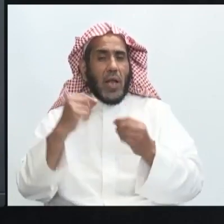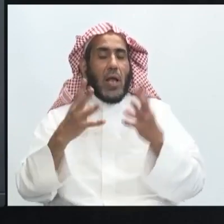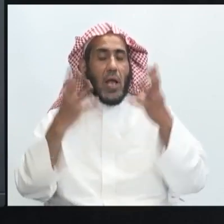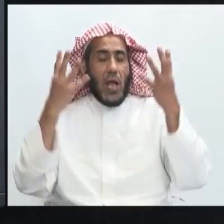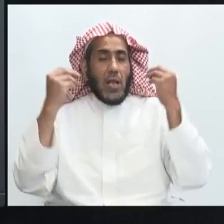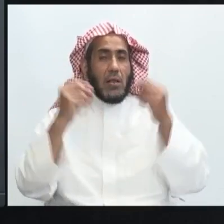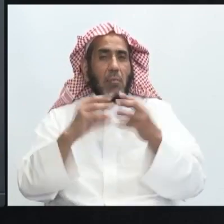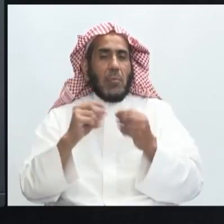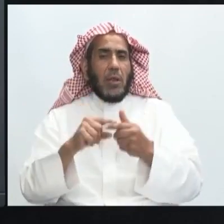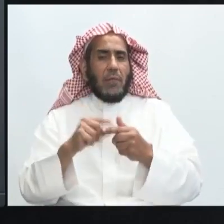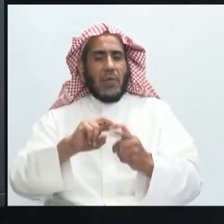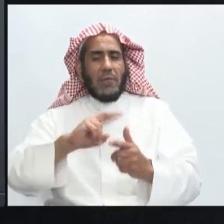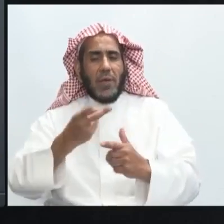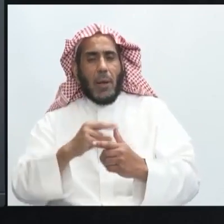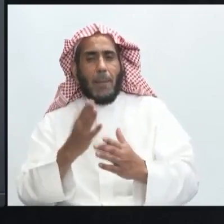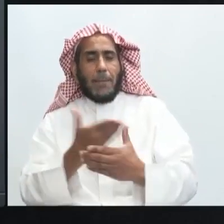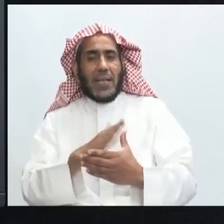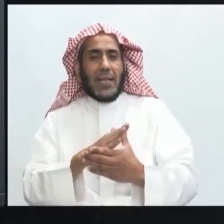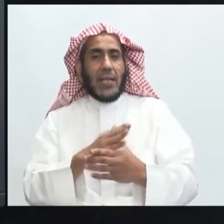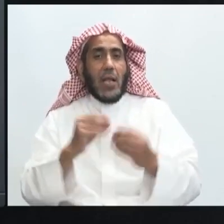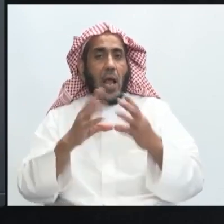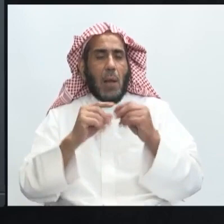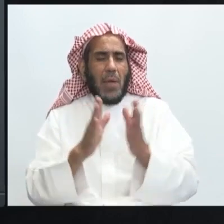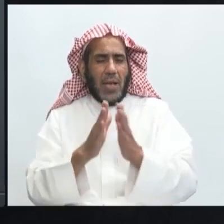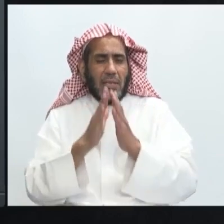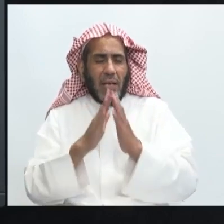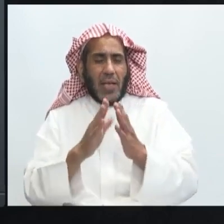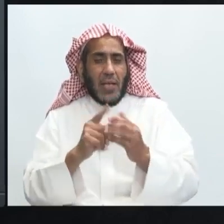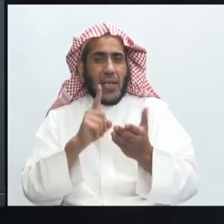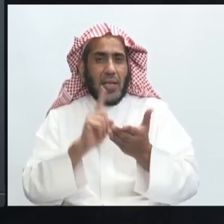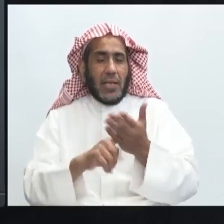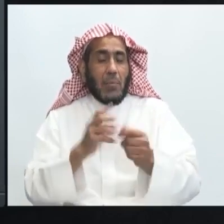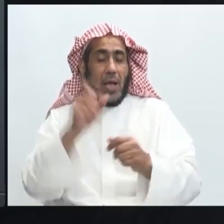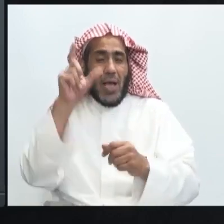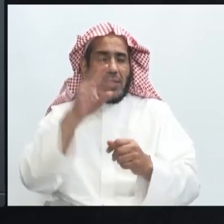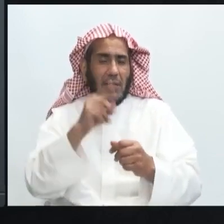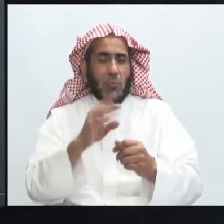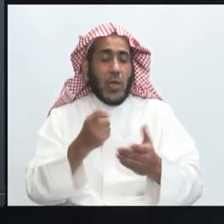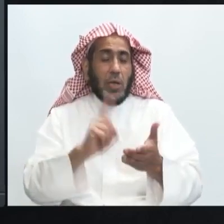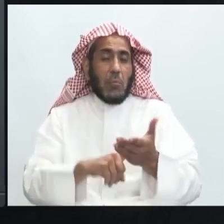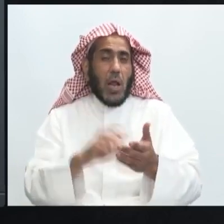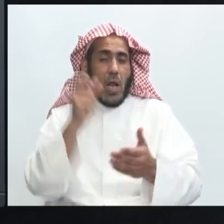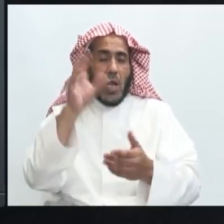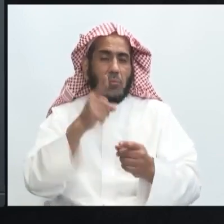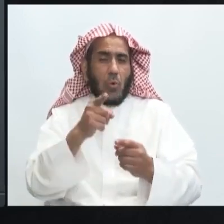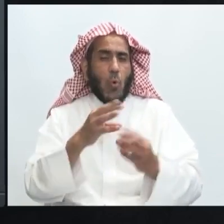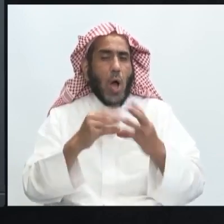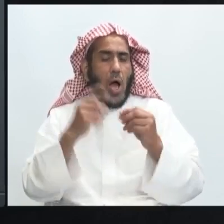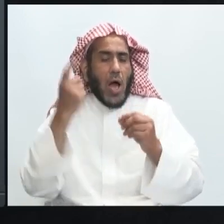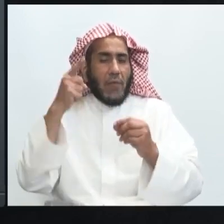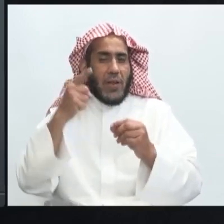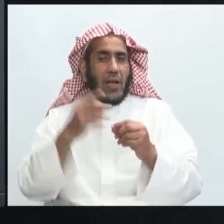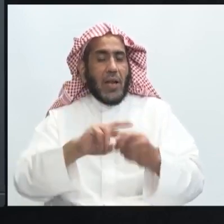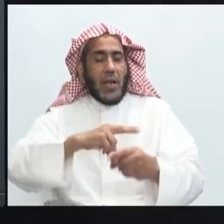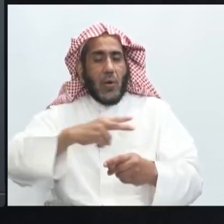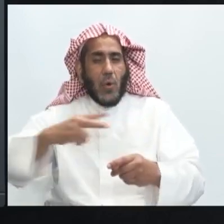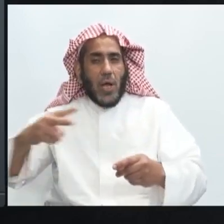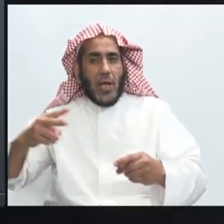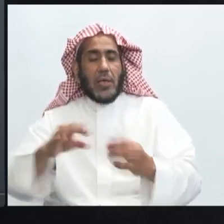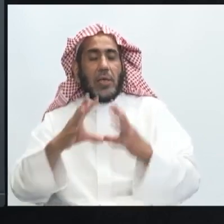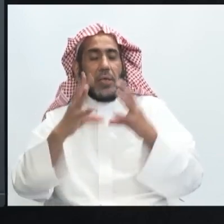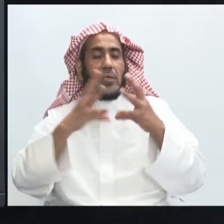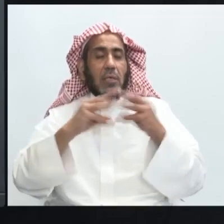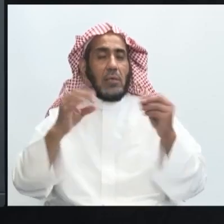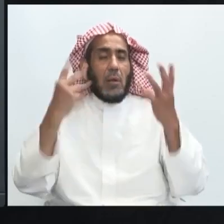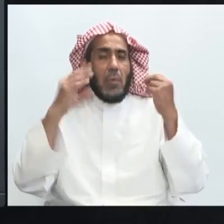المعاني فيه الفرق بين المعنى الدقيق انما انت الكاتب وانما الكاتب انت وعرفنا ايضا انواع علم